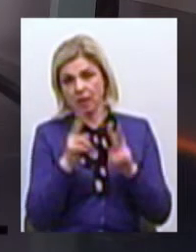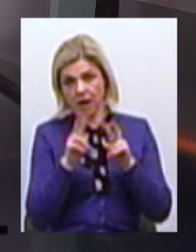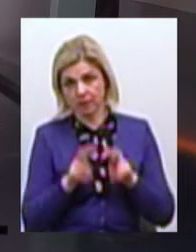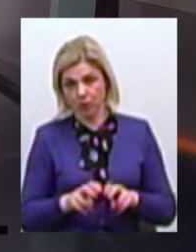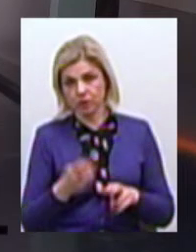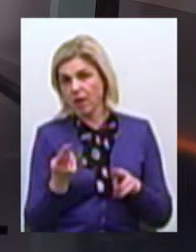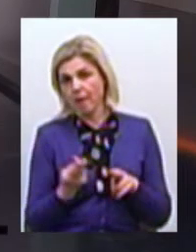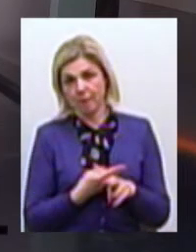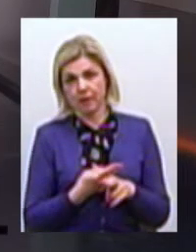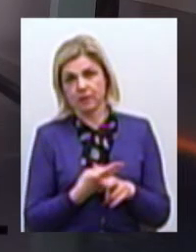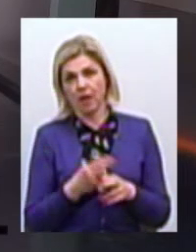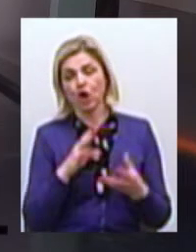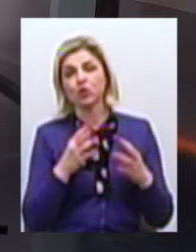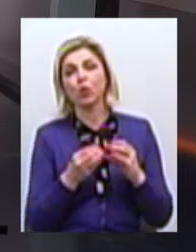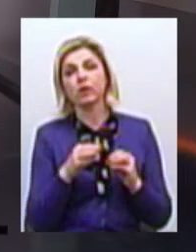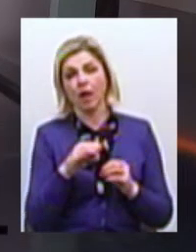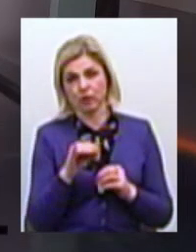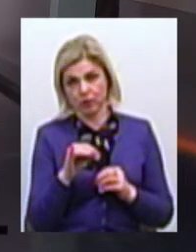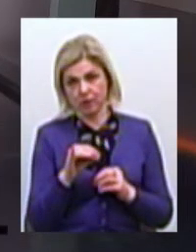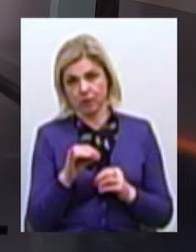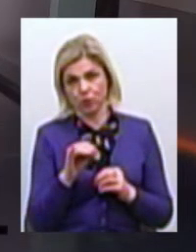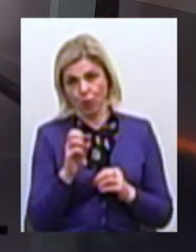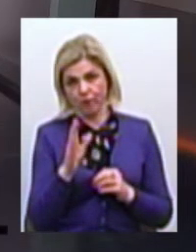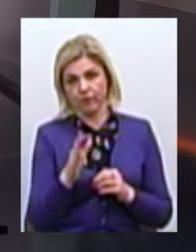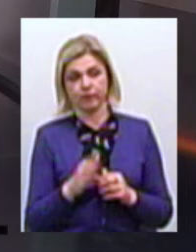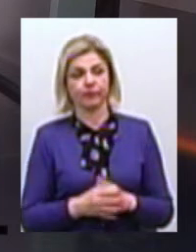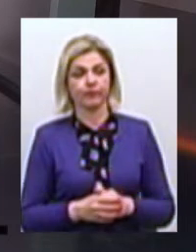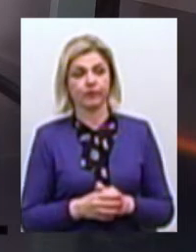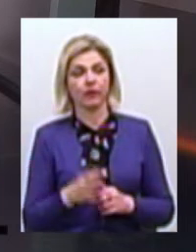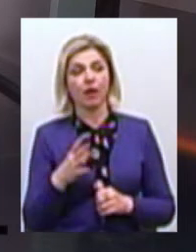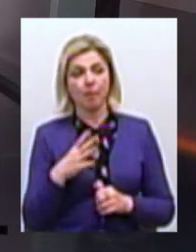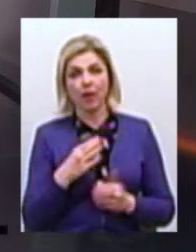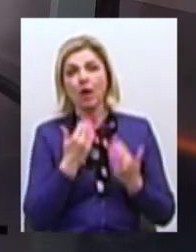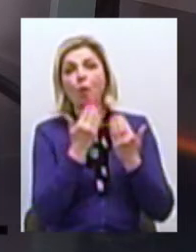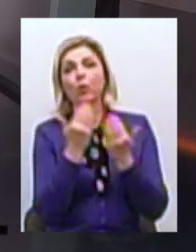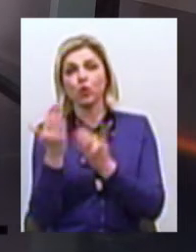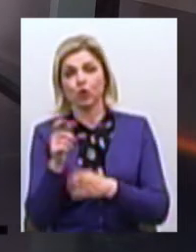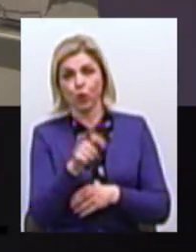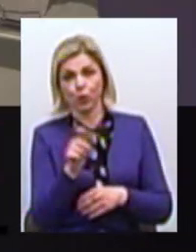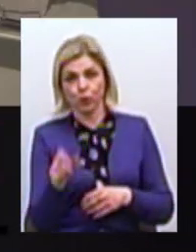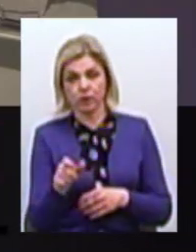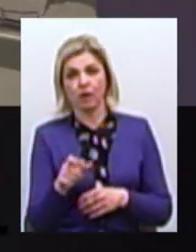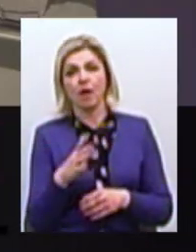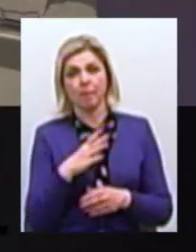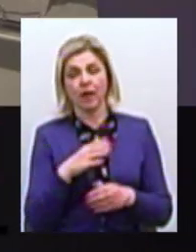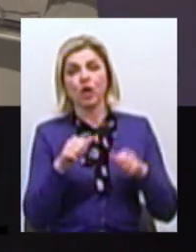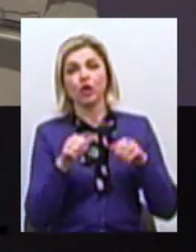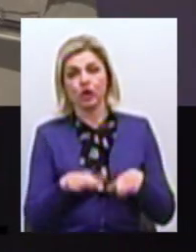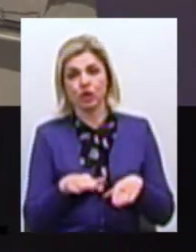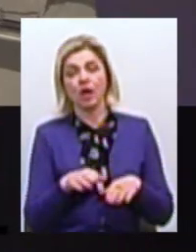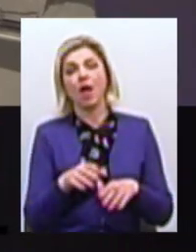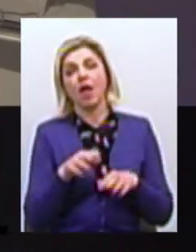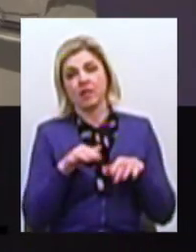есть без, скажем так, результативного рассмотрения. Были опрошены люди, вынесены какие-то решения, дела